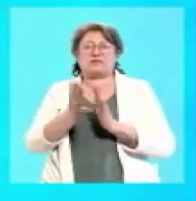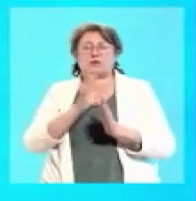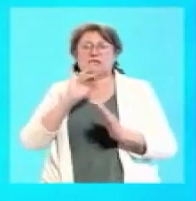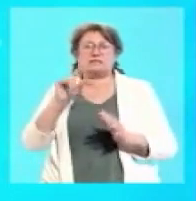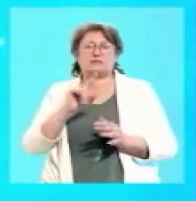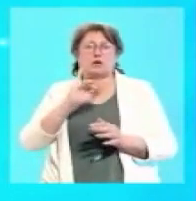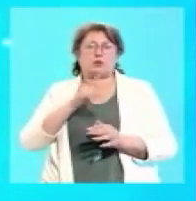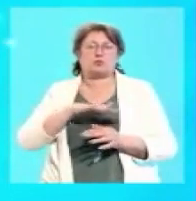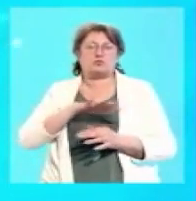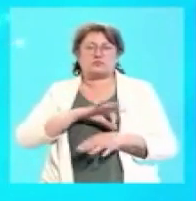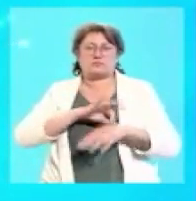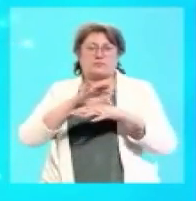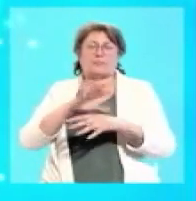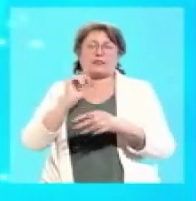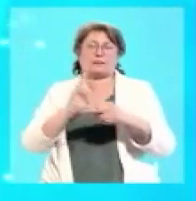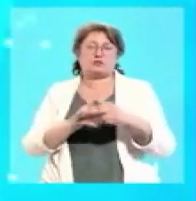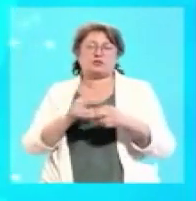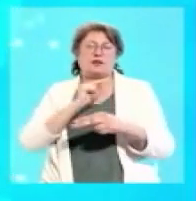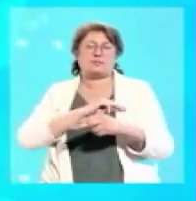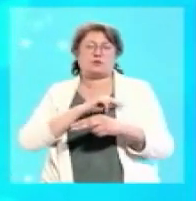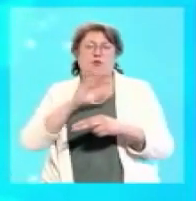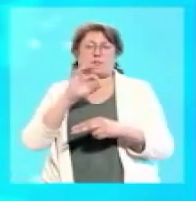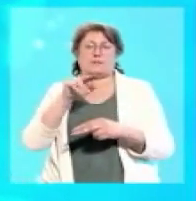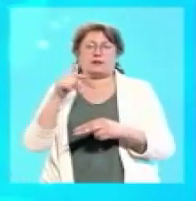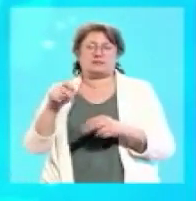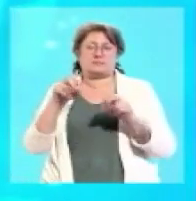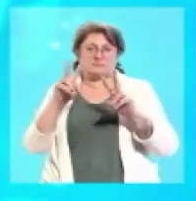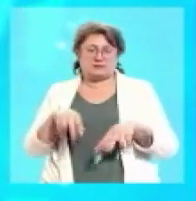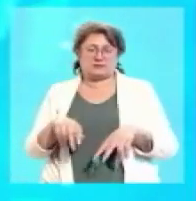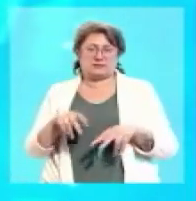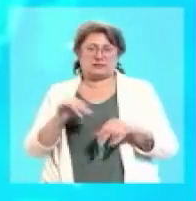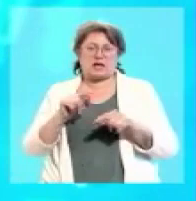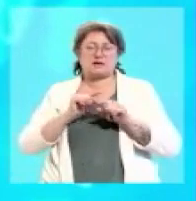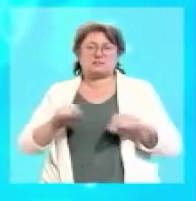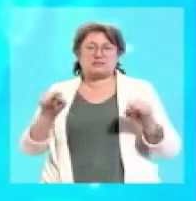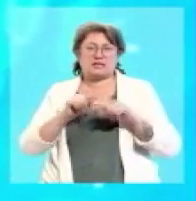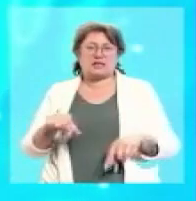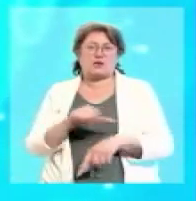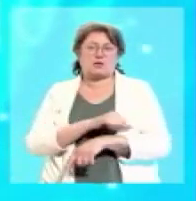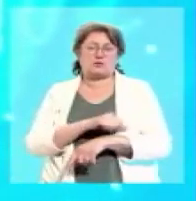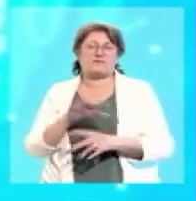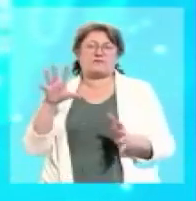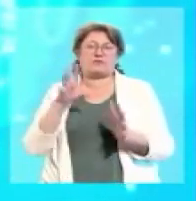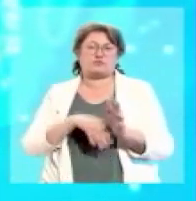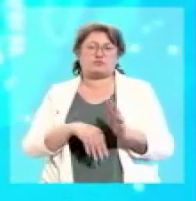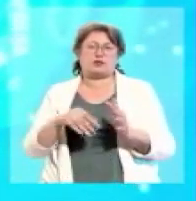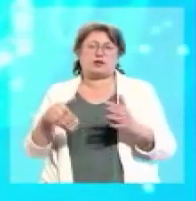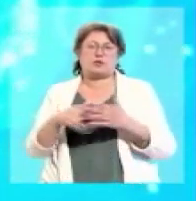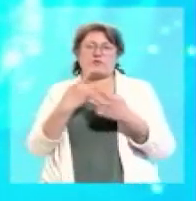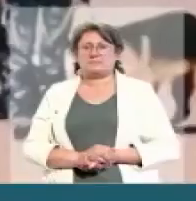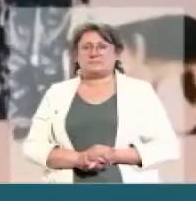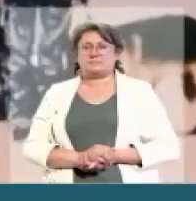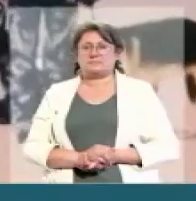южных регионов страны, а также пресечение деятельности ОПГ, специализирующихся на распространении наркотиков, в том числе их новых